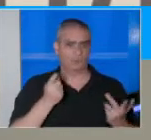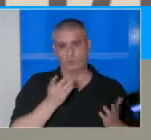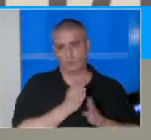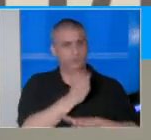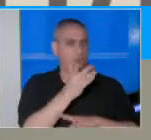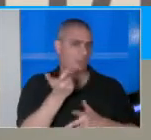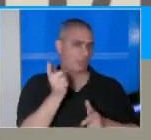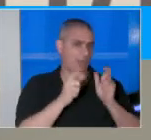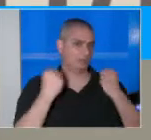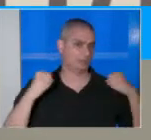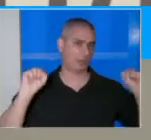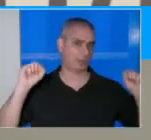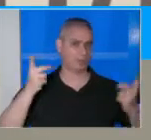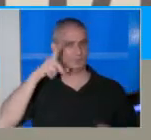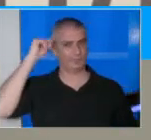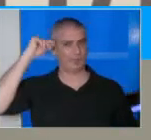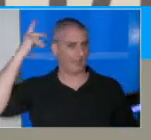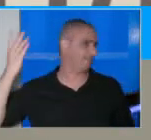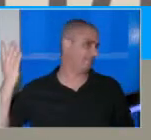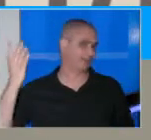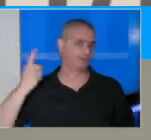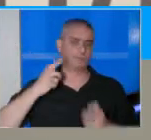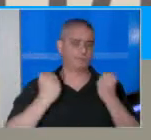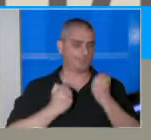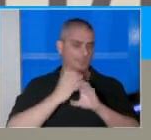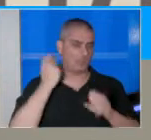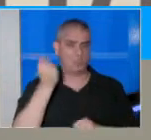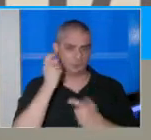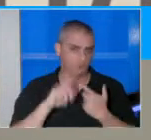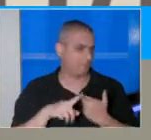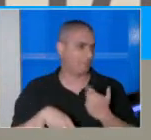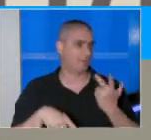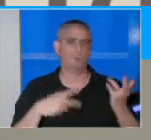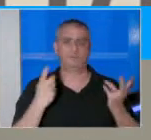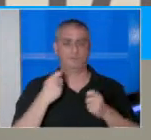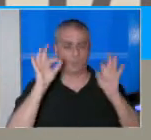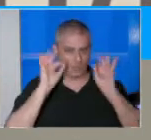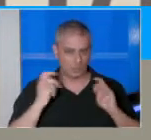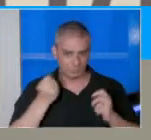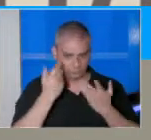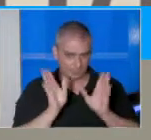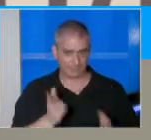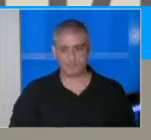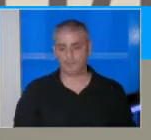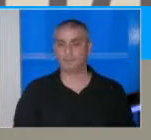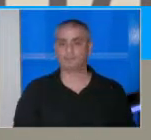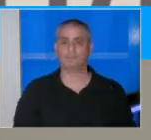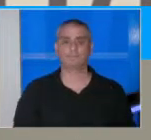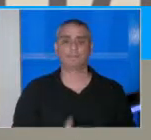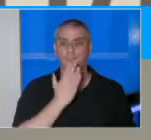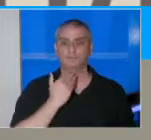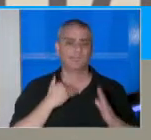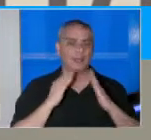פונה לחילונים, לתל אביבים, לתחבורה בשבת, מרקולים בשבת. ישראל